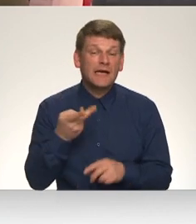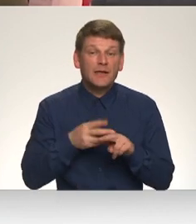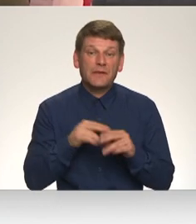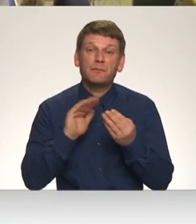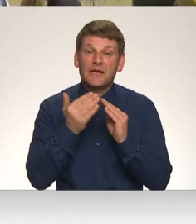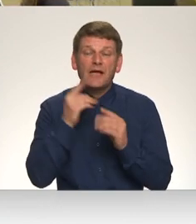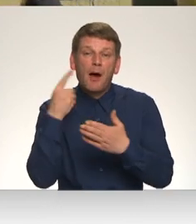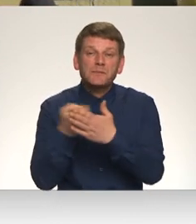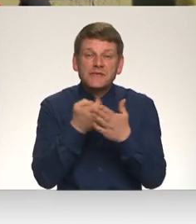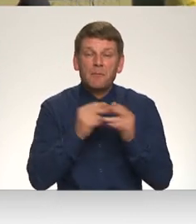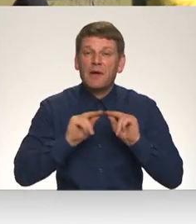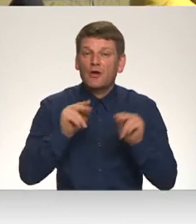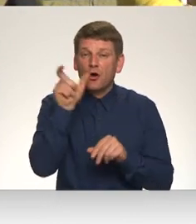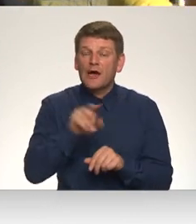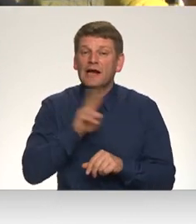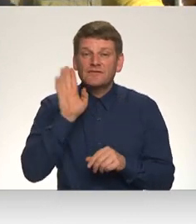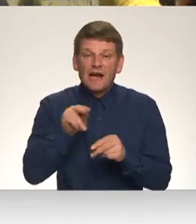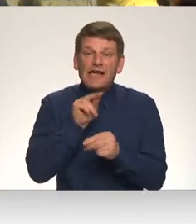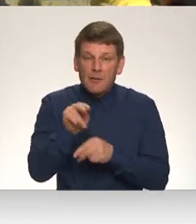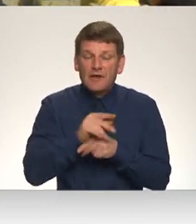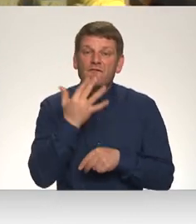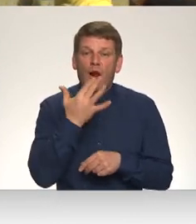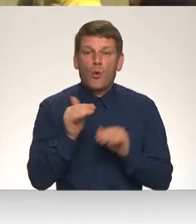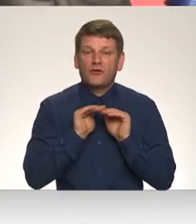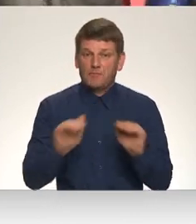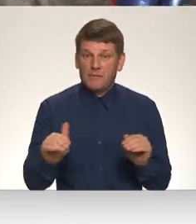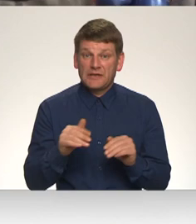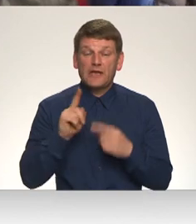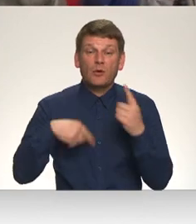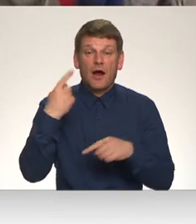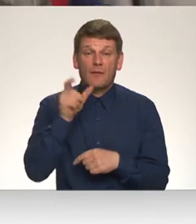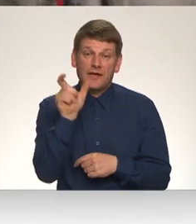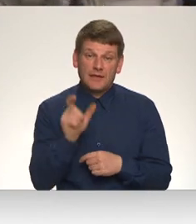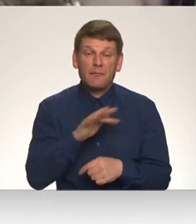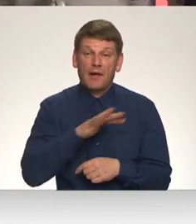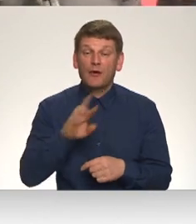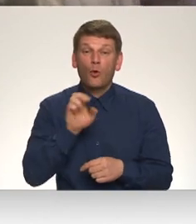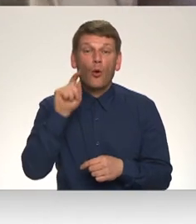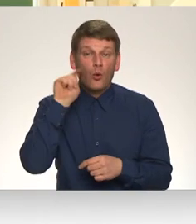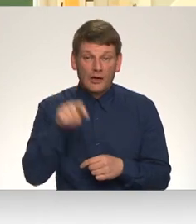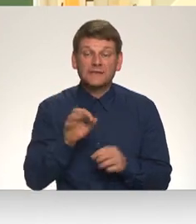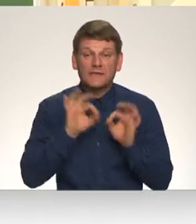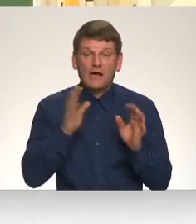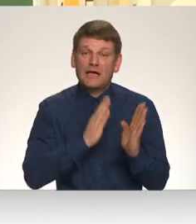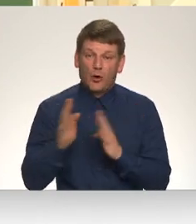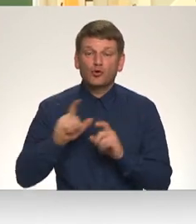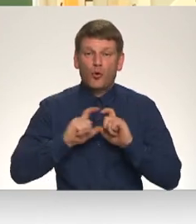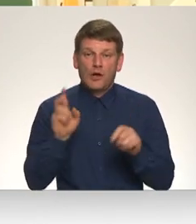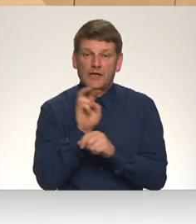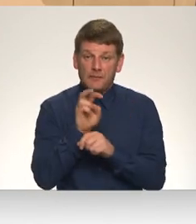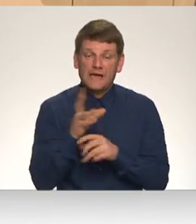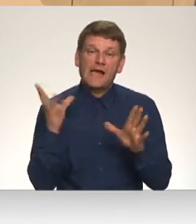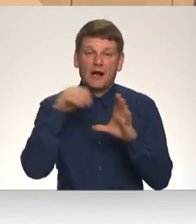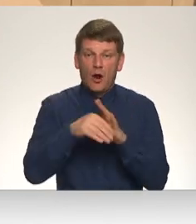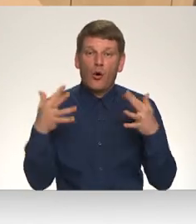pilsēta apzināti pedagogi, kas varētu iemācīt valodas pamatus. Jau nākamajā nedēļā bērnu Ukraiņas sāks regulāru skolas apmeklējumu,